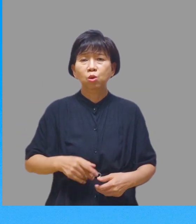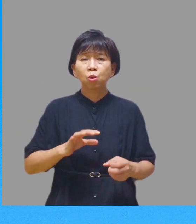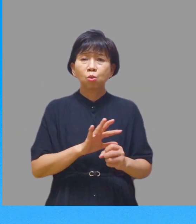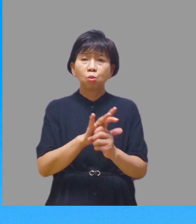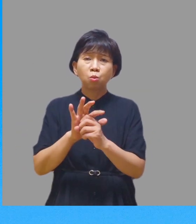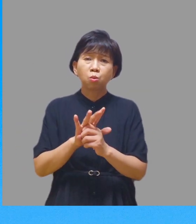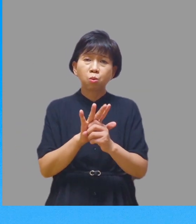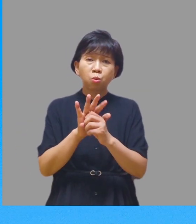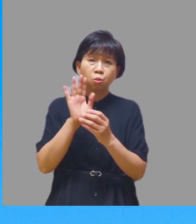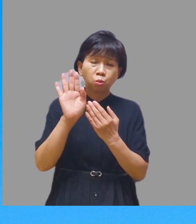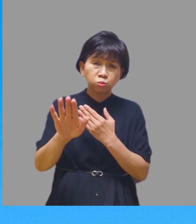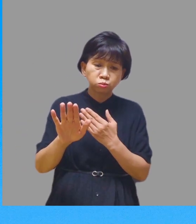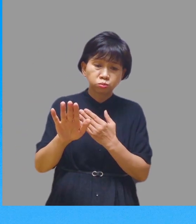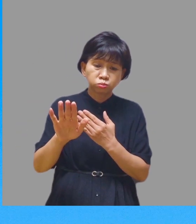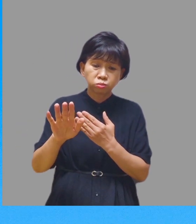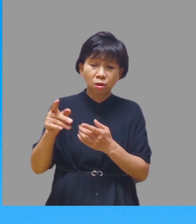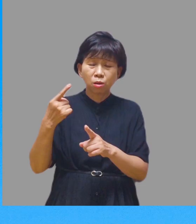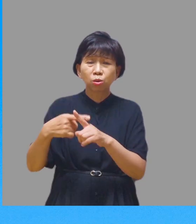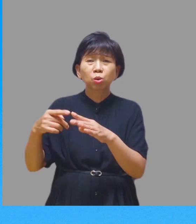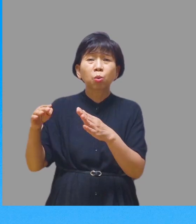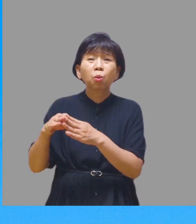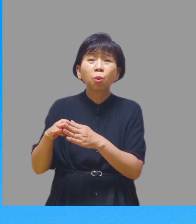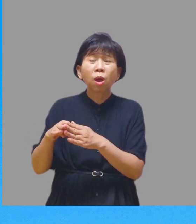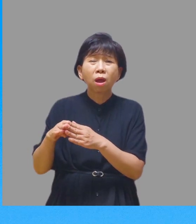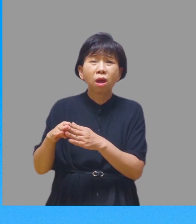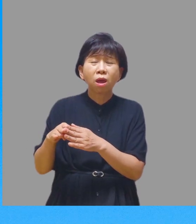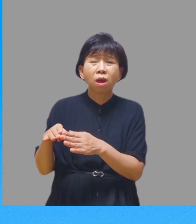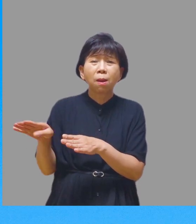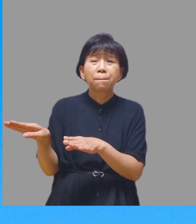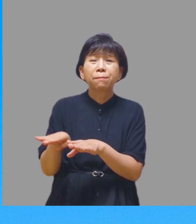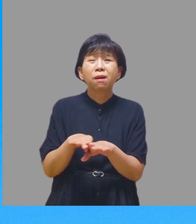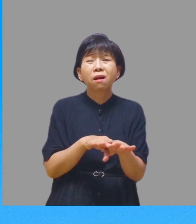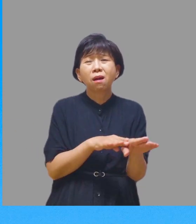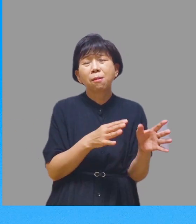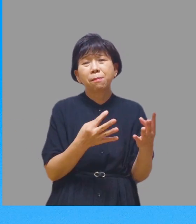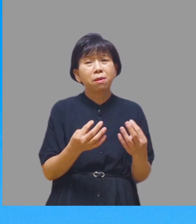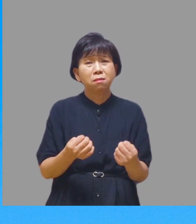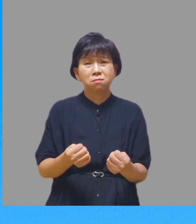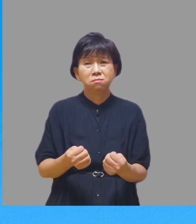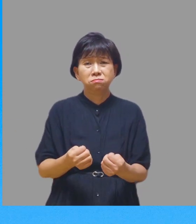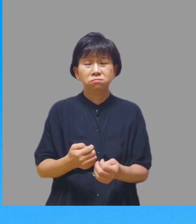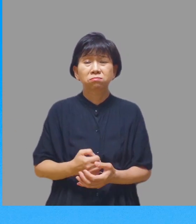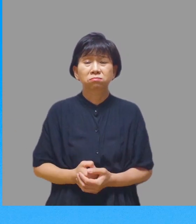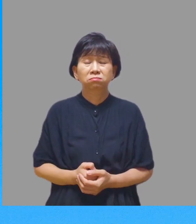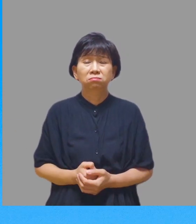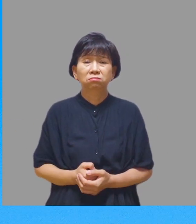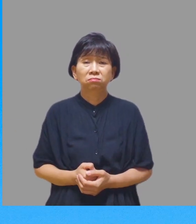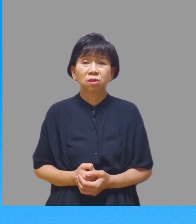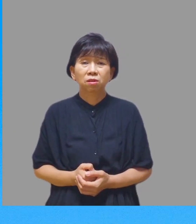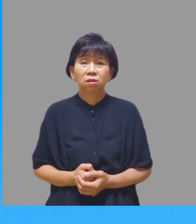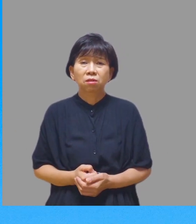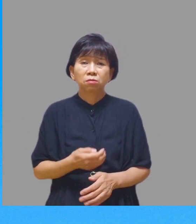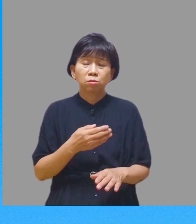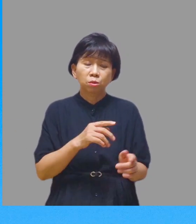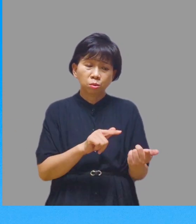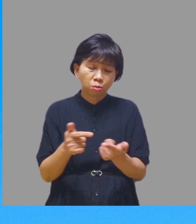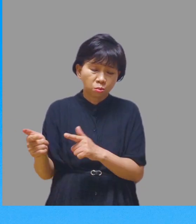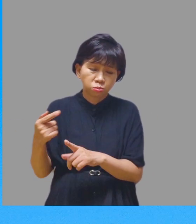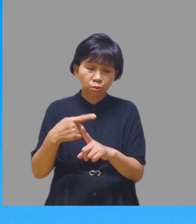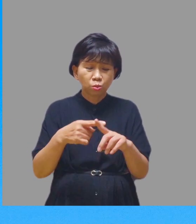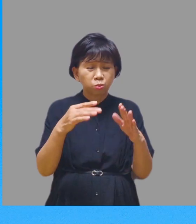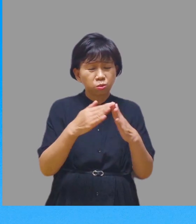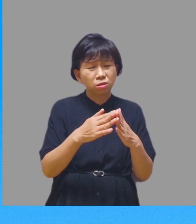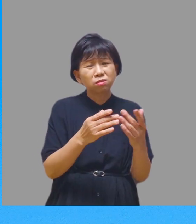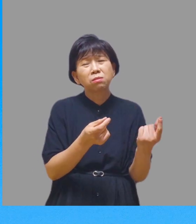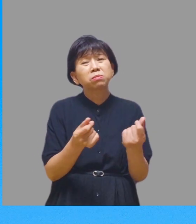이후로 교회의 발걸음을 많은 성도들이 끊게 됩니다. 우리 교회도 마찬가지고 다른 여러 교회들도